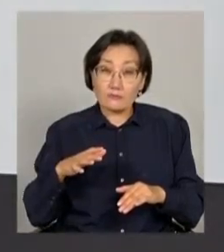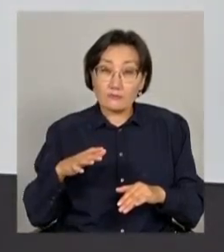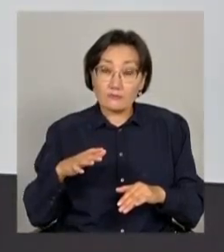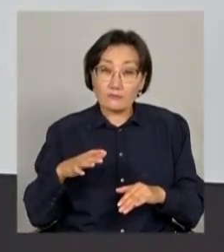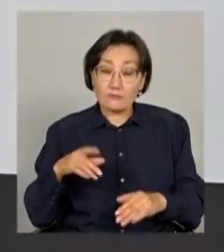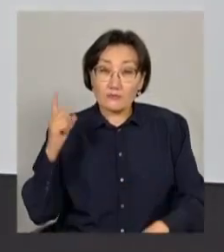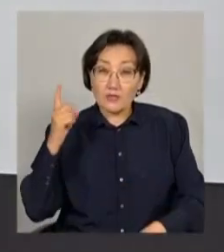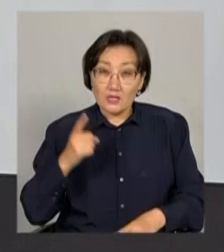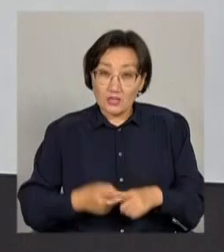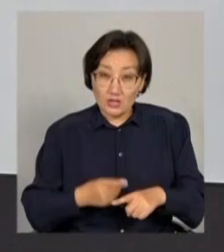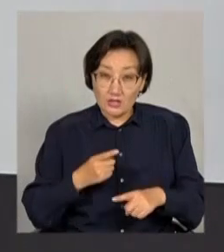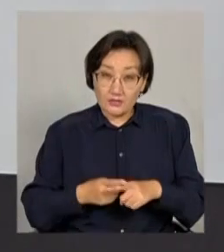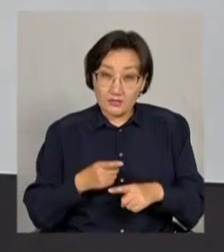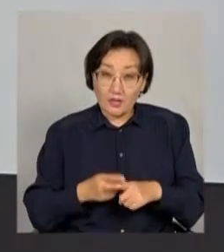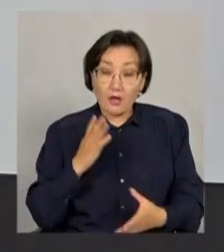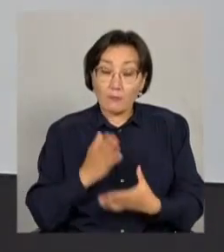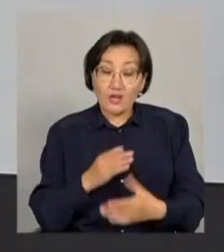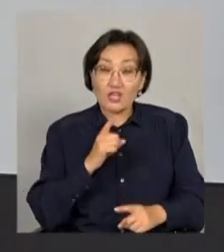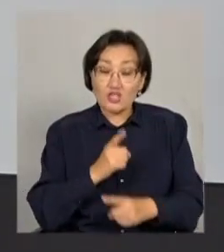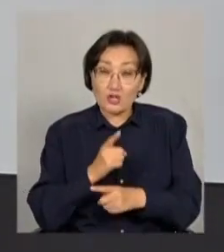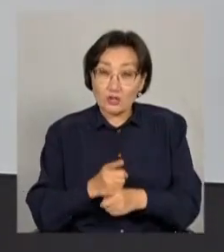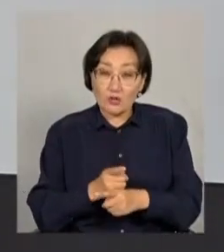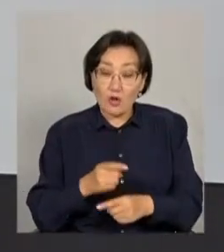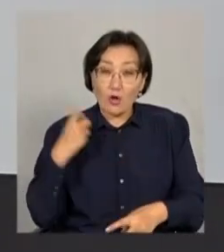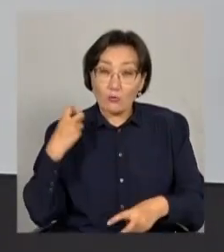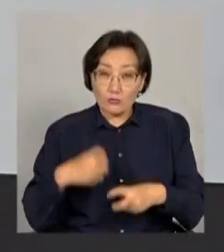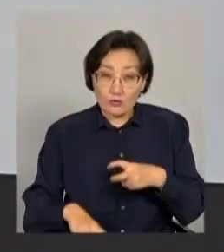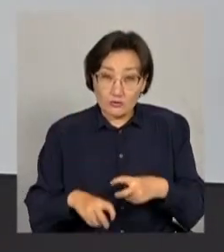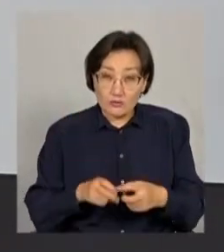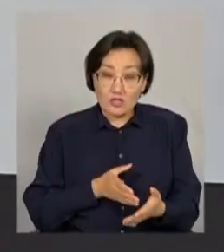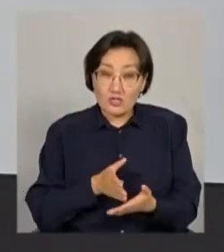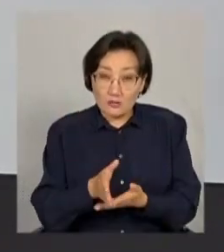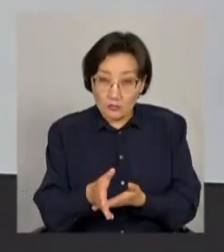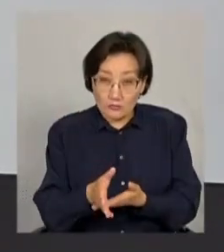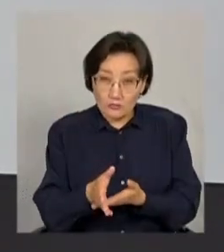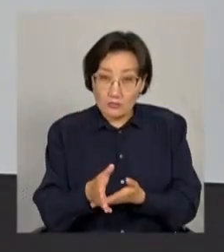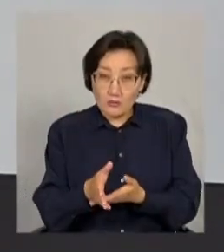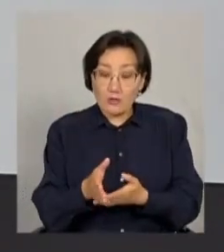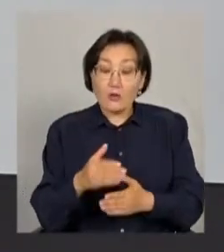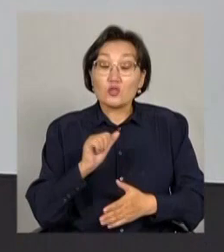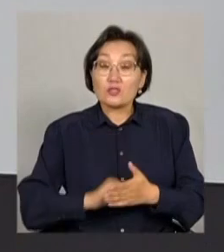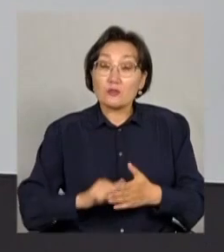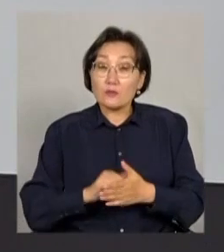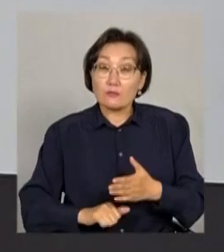қиылысқа қойылған шектеуден өтіп кіріп кетуі негіз болғаны